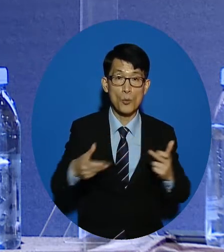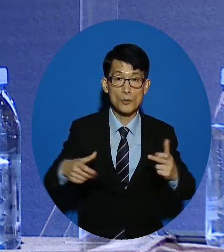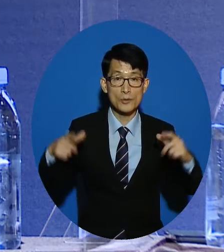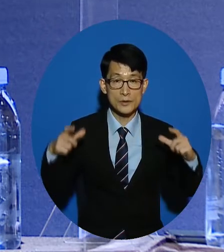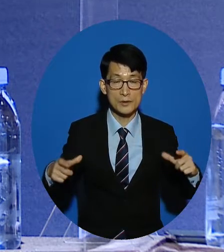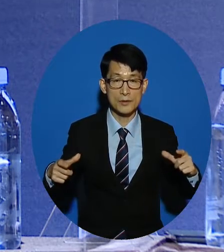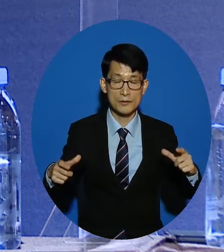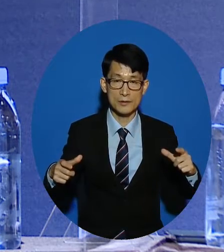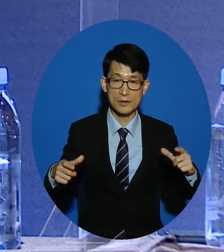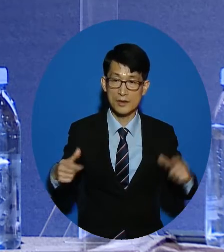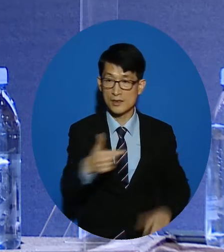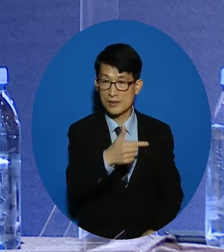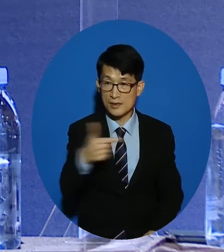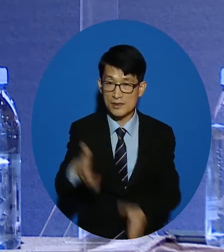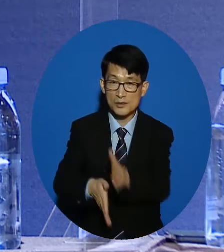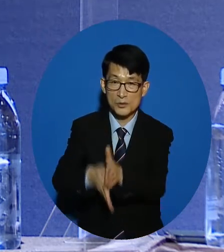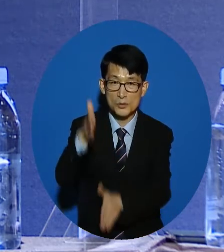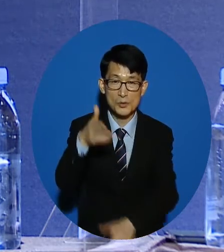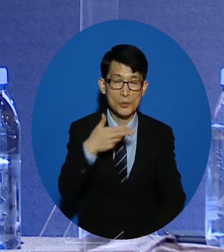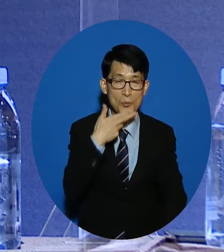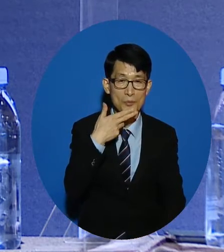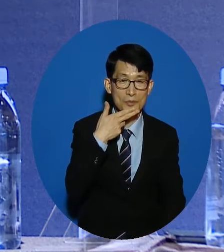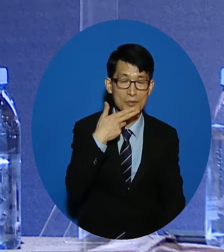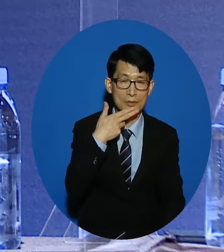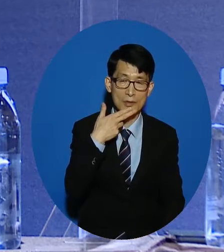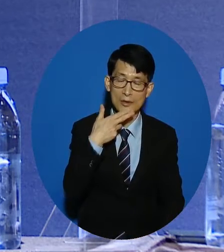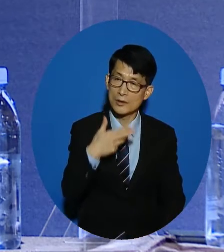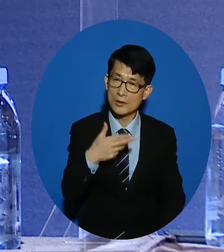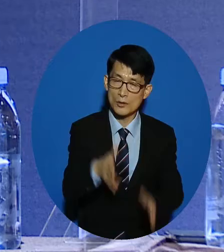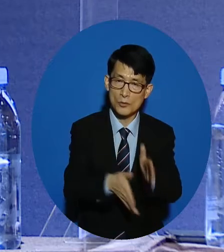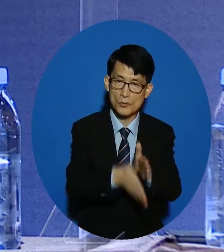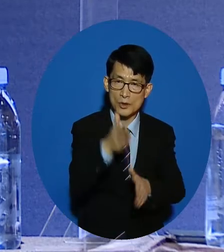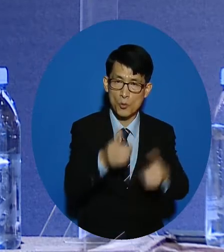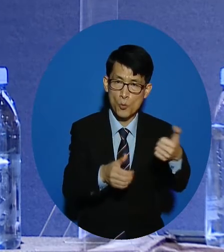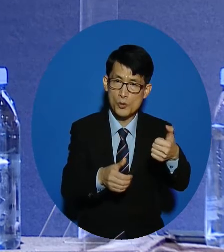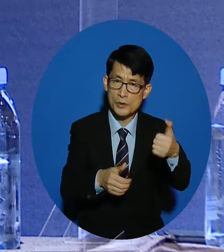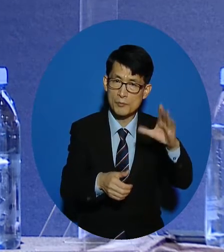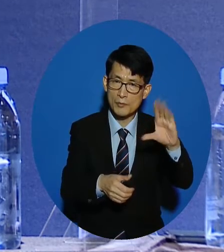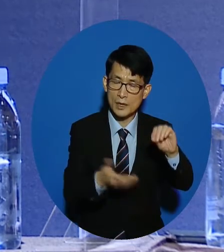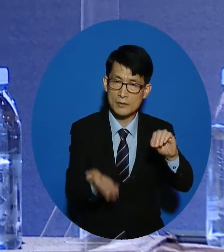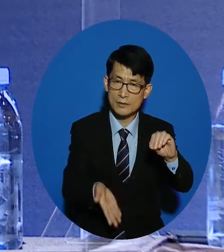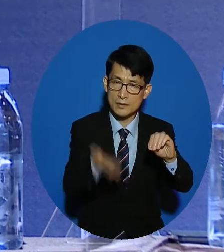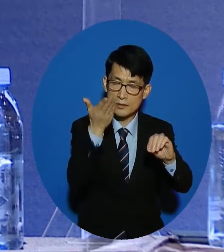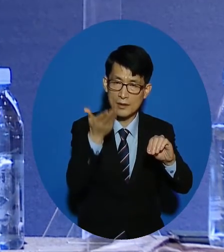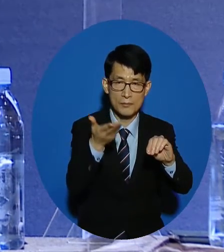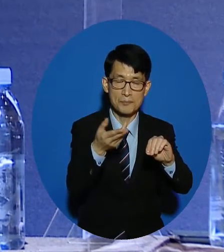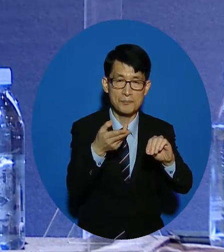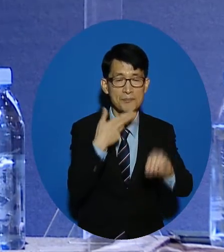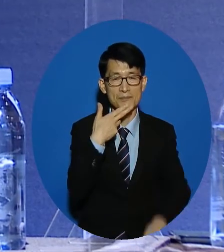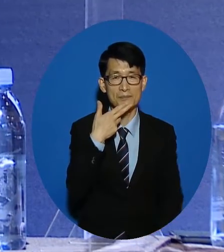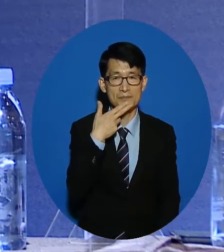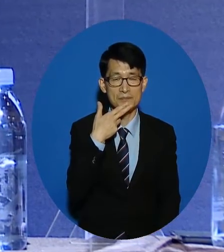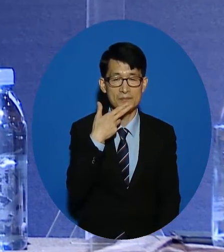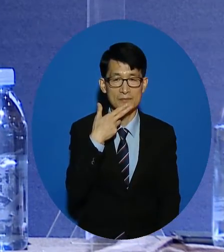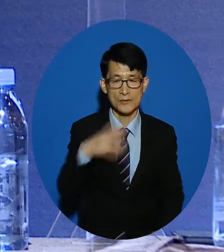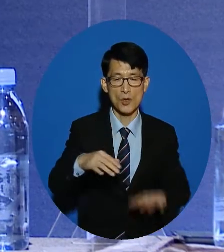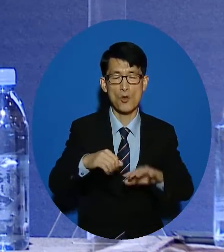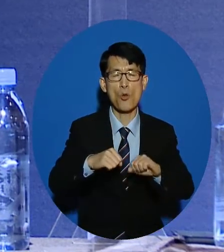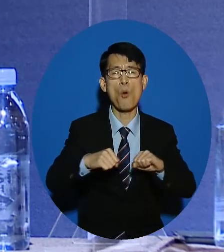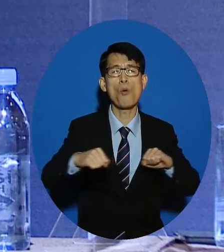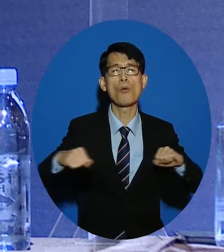강원도는 뭐 대도시가 없잖아요. 50만 이상의 대도시가 없고 인구 50만 이상의 그리고 면적은